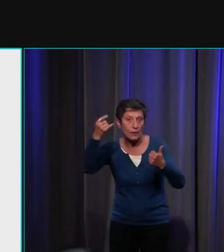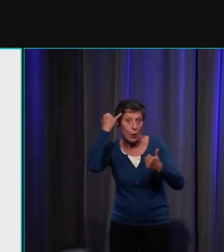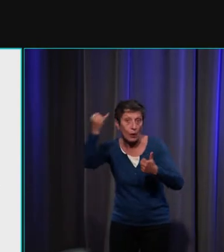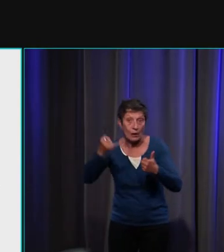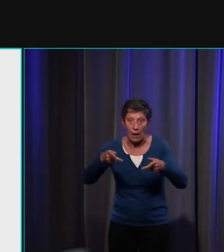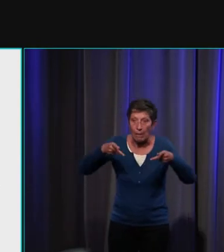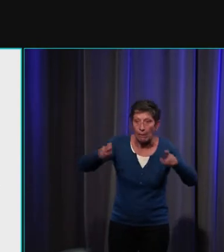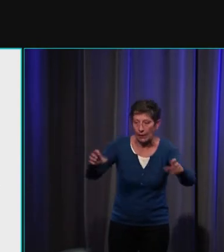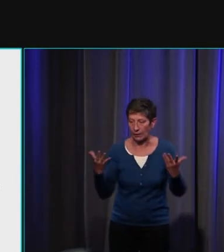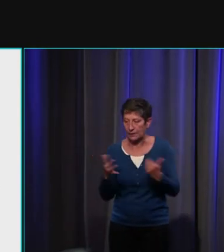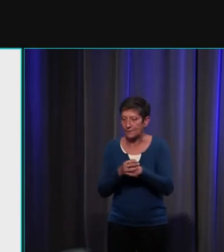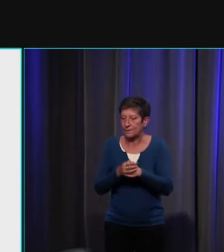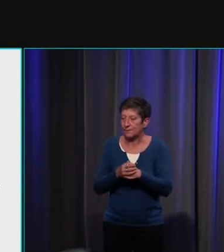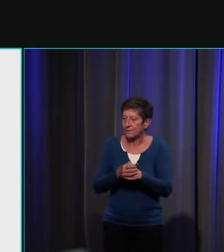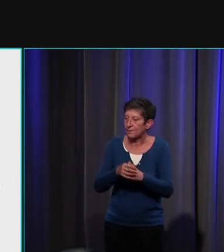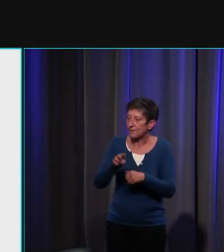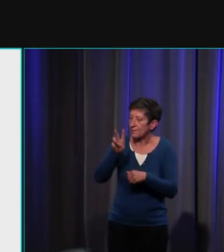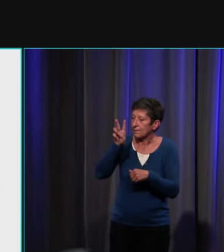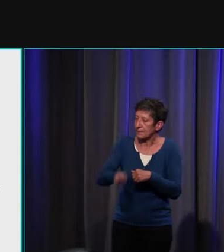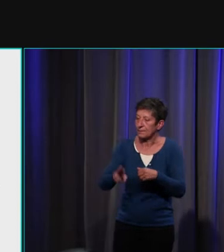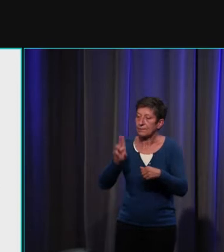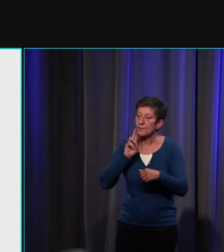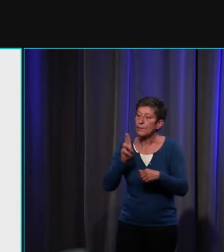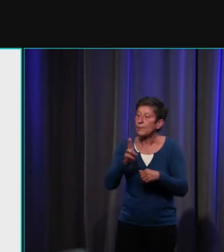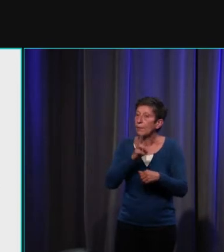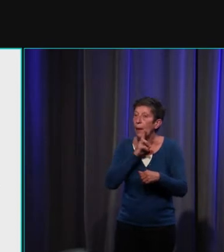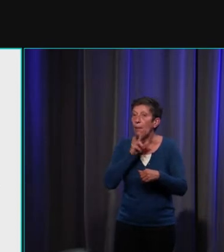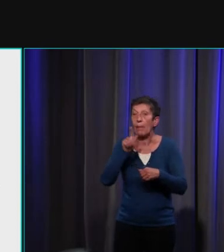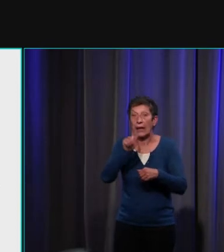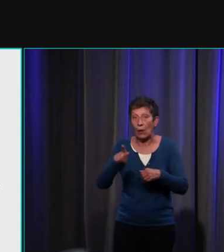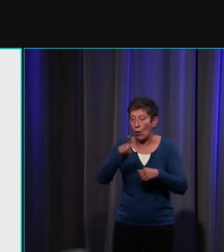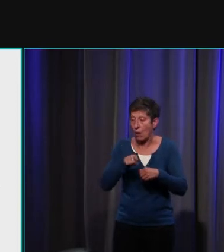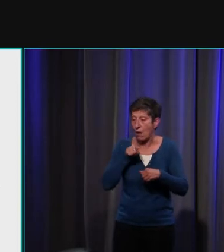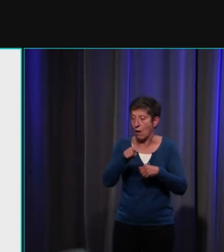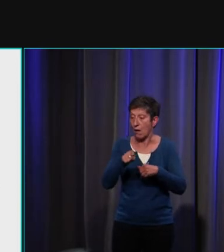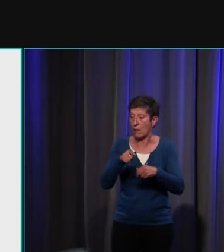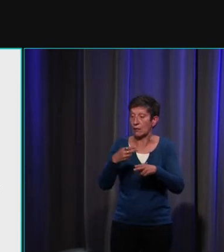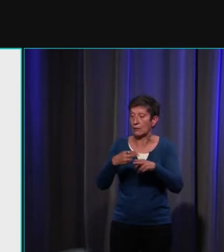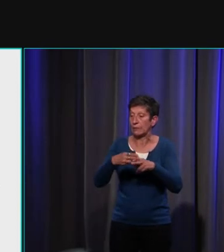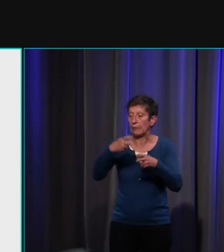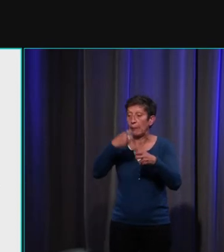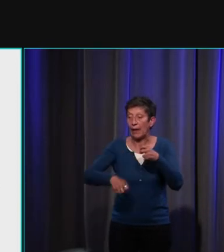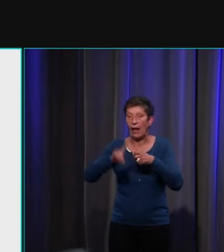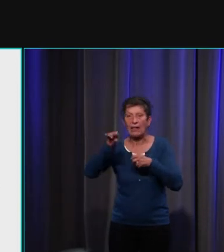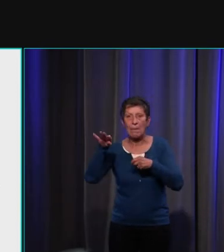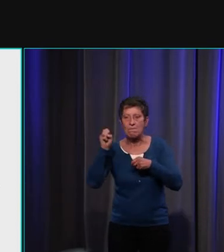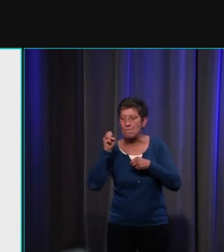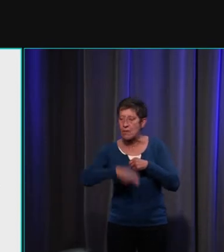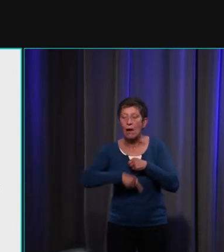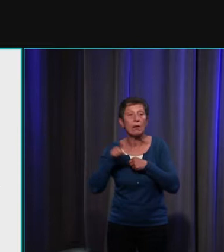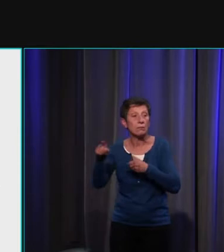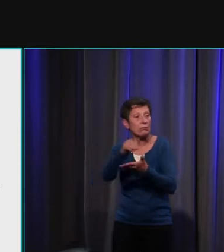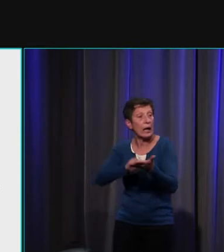qui est le menteur l'éminence grise des papes grégorien il s'appelle pierre damien saint pierre damien et voici ce qu'il